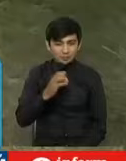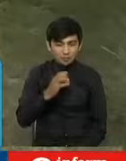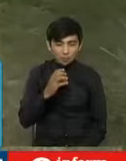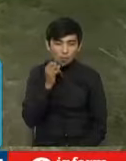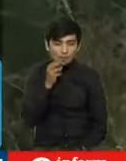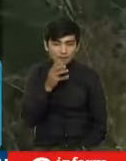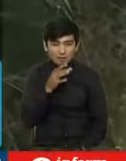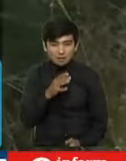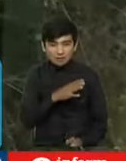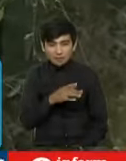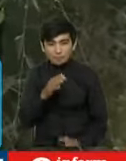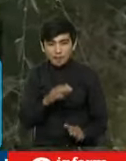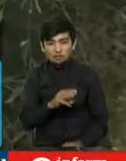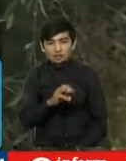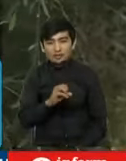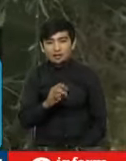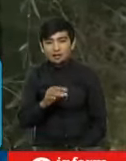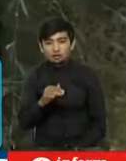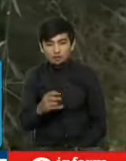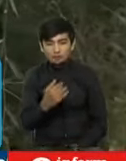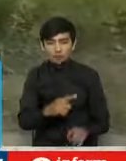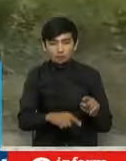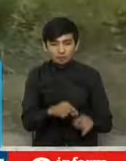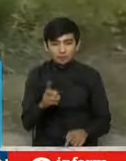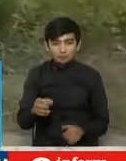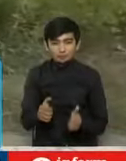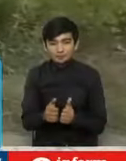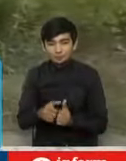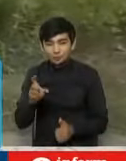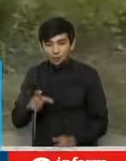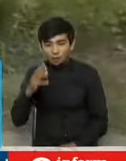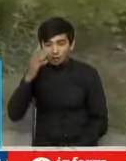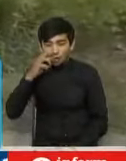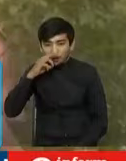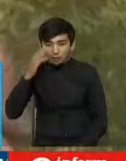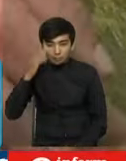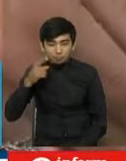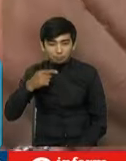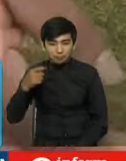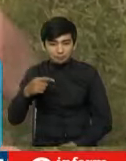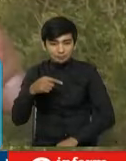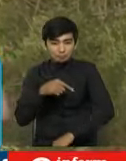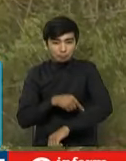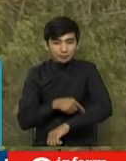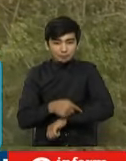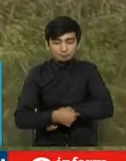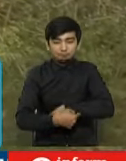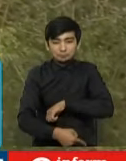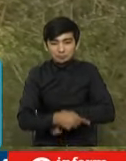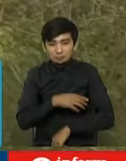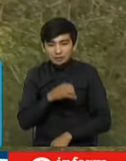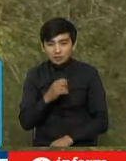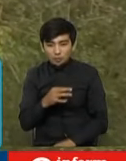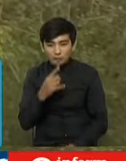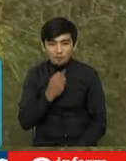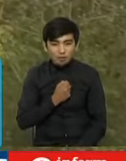уақытында болыпты. Кіші сержанттың туыстарының айтуынша, оны әріптесі байқаусызда атып алған. Оқ оның білегін тесіп өткен. Алайда әскери